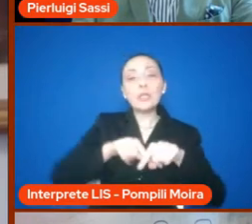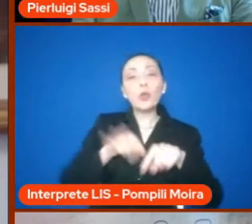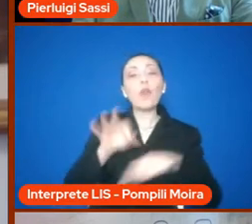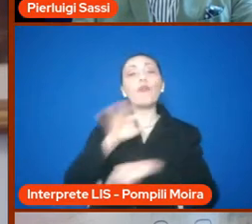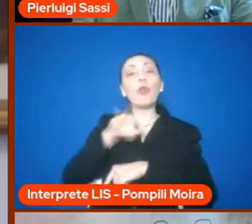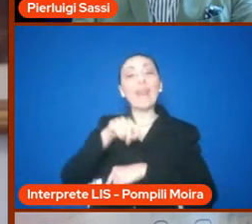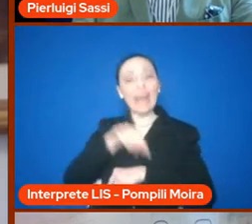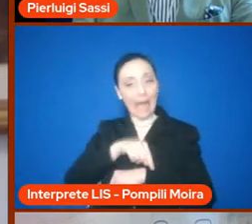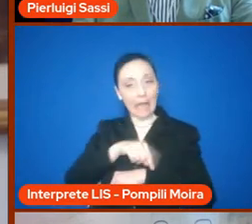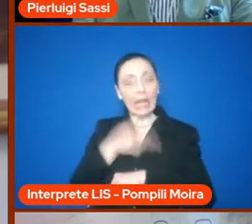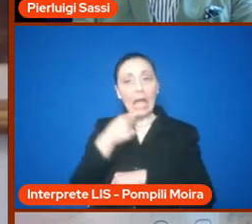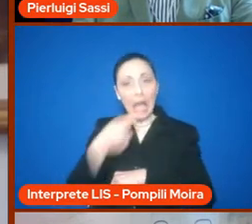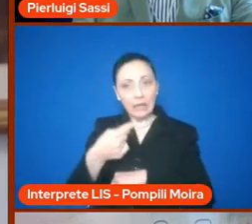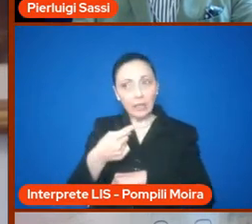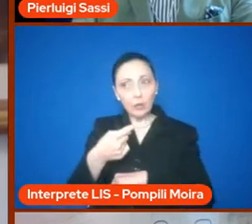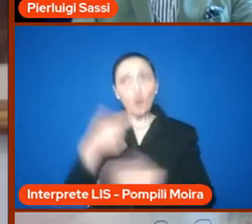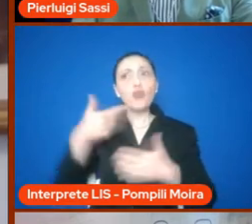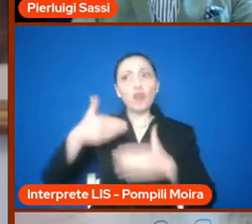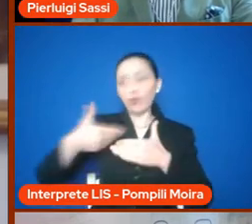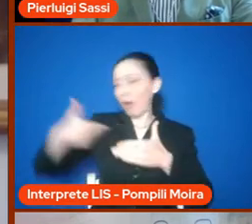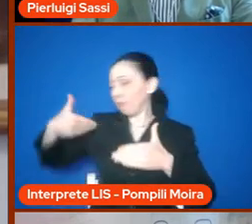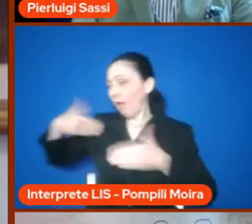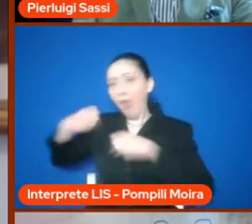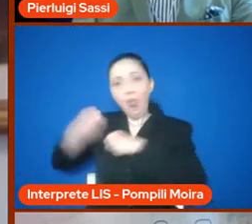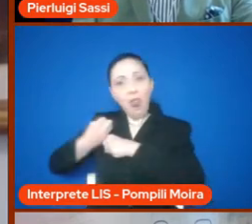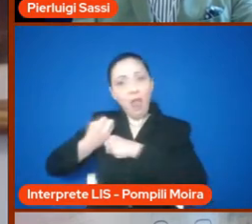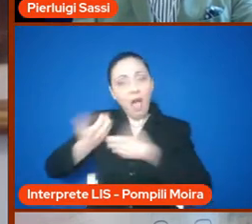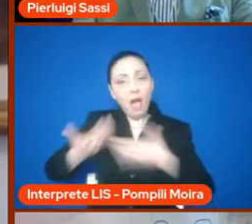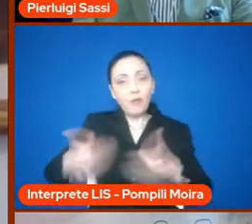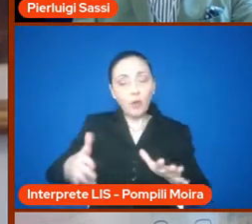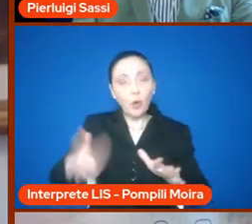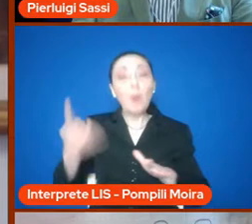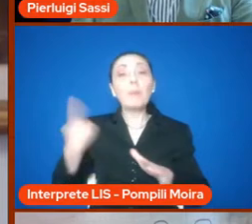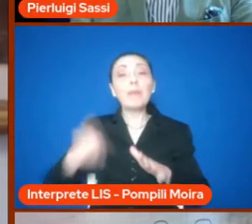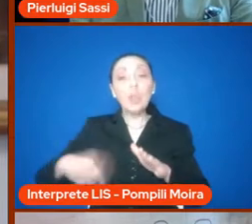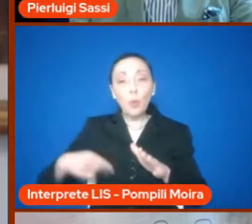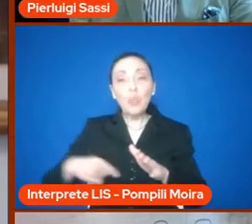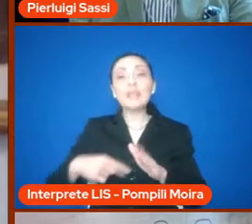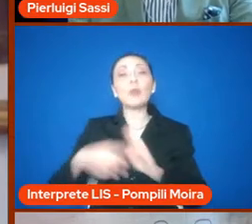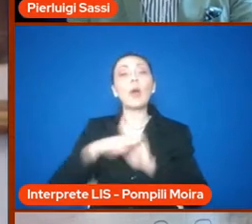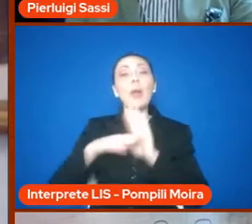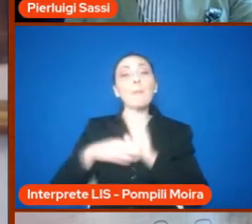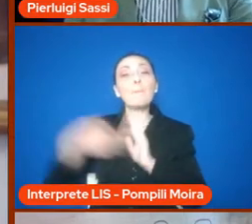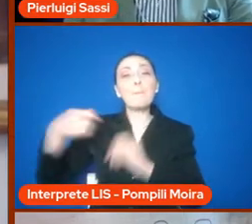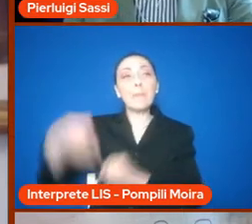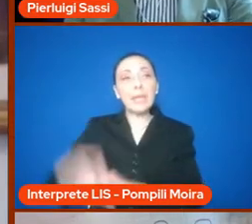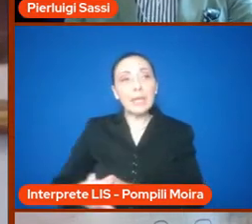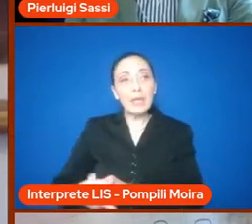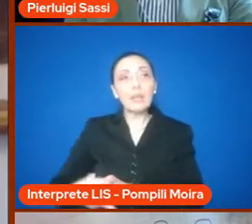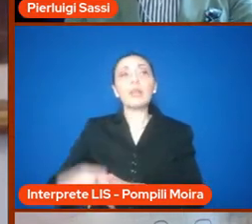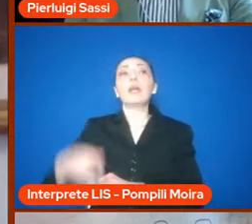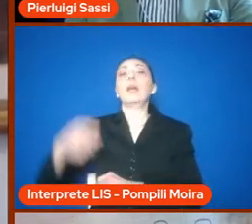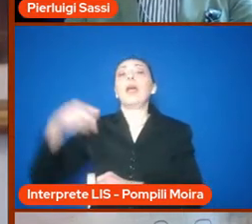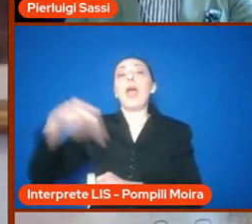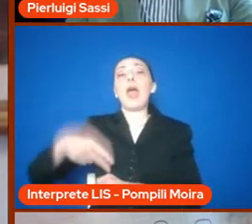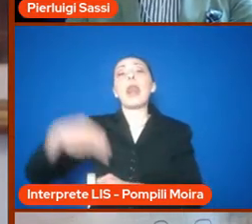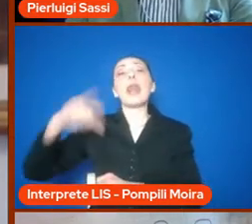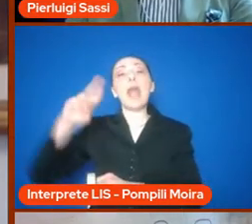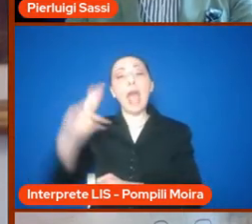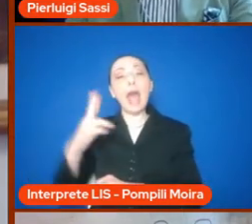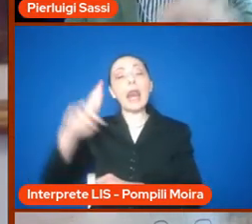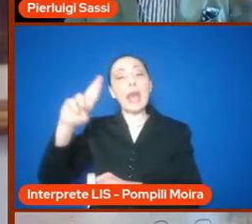lavoro. Per questo il piano, il PNRR, i 225 miliardi per l'Italia,